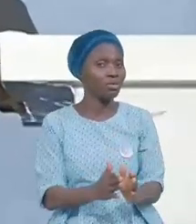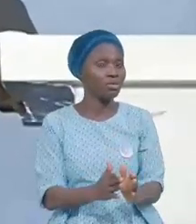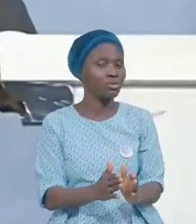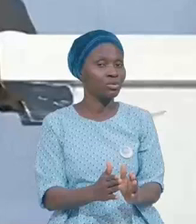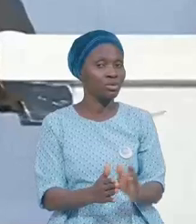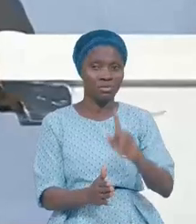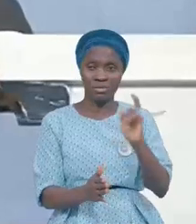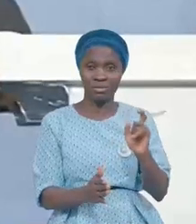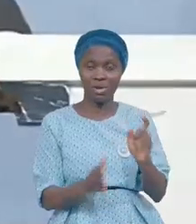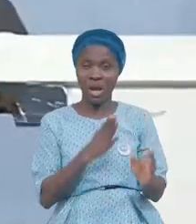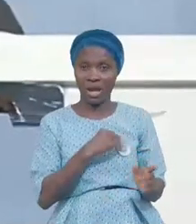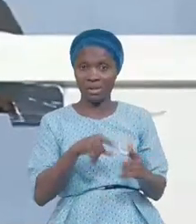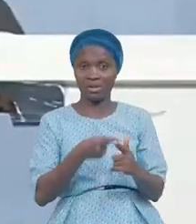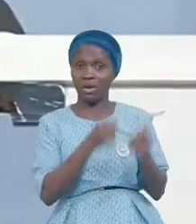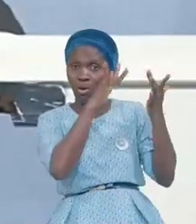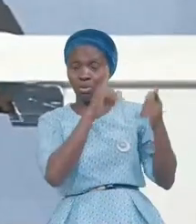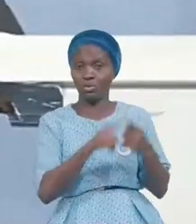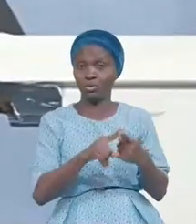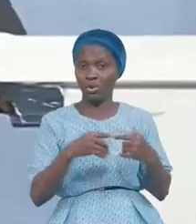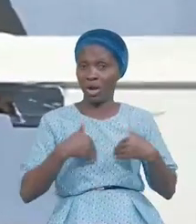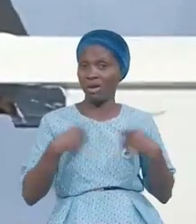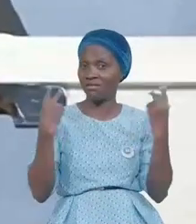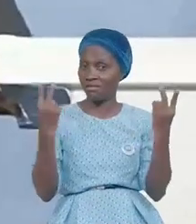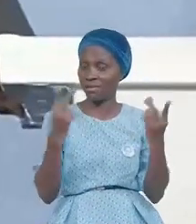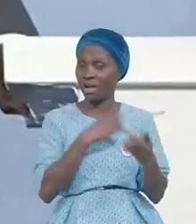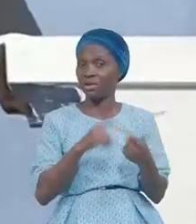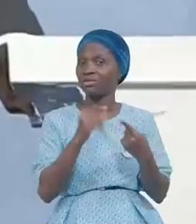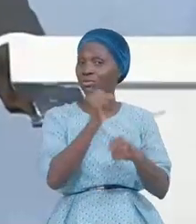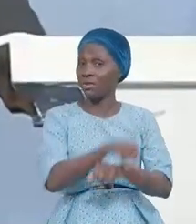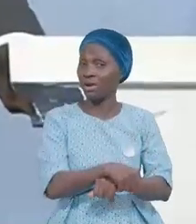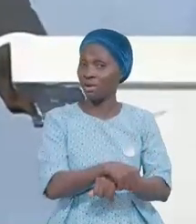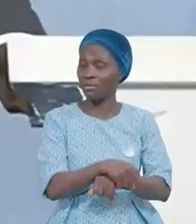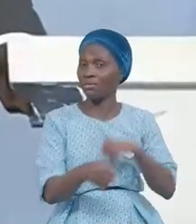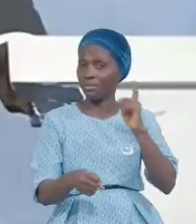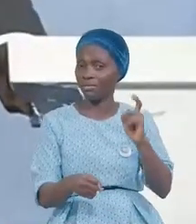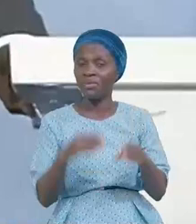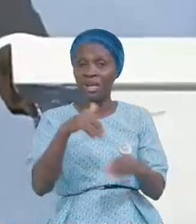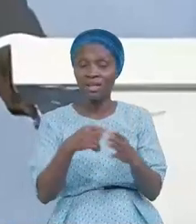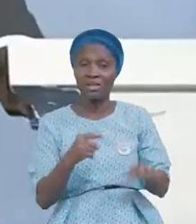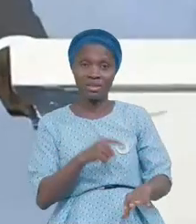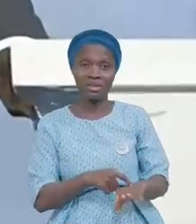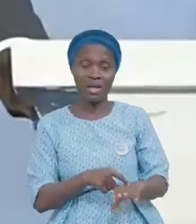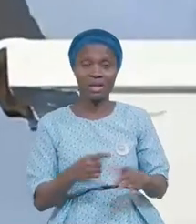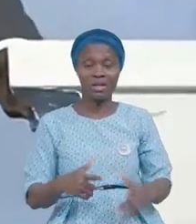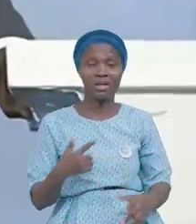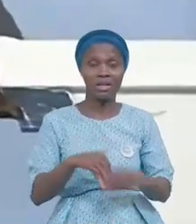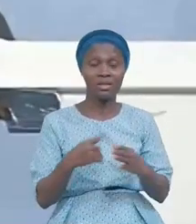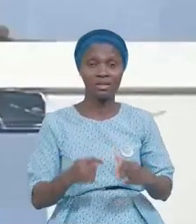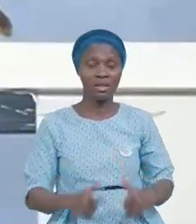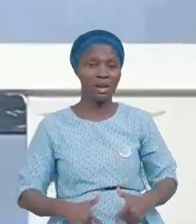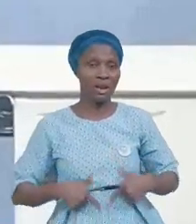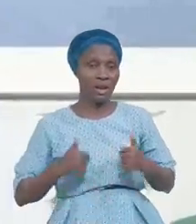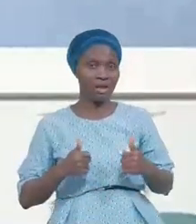espérer avoir la victoire et le triomphe dans les temps, dans la vie, dans le monde